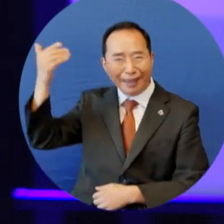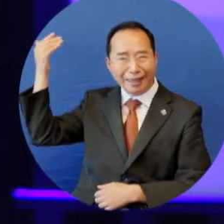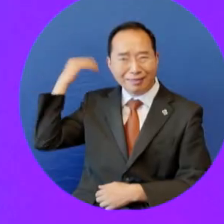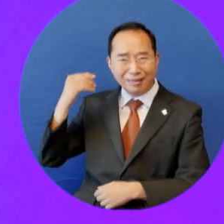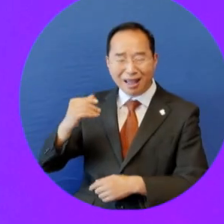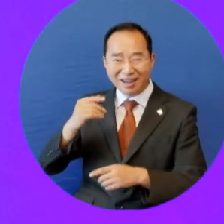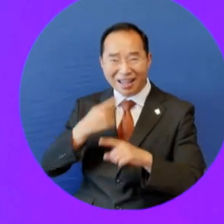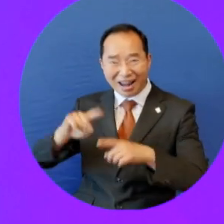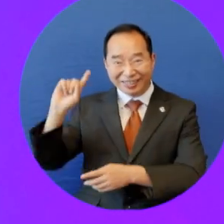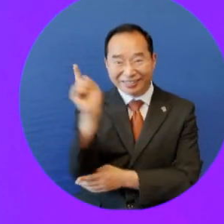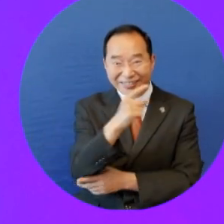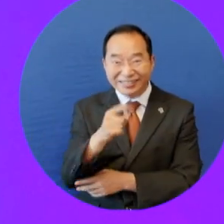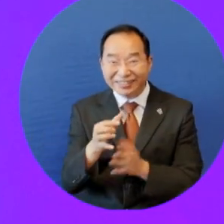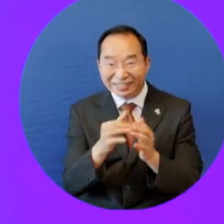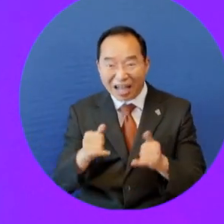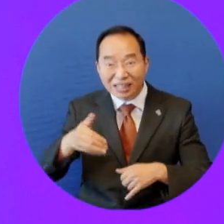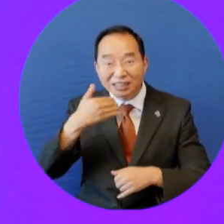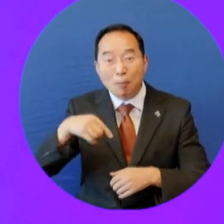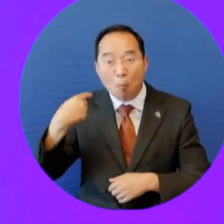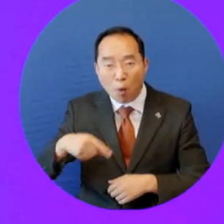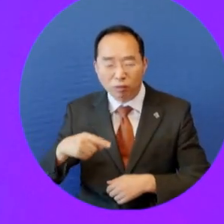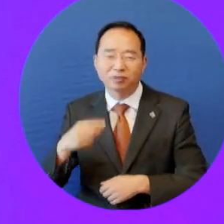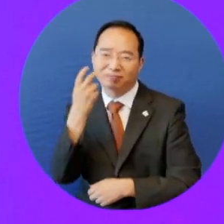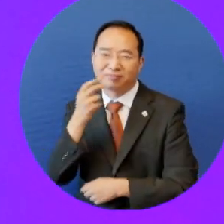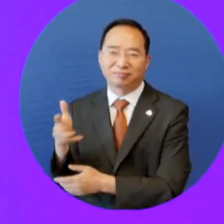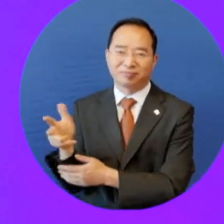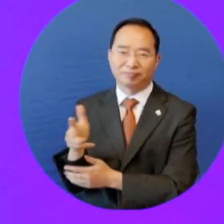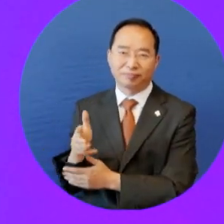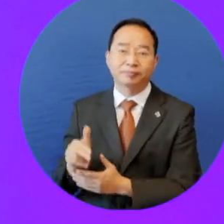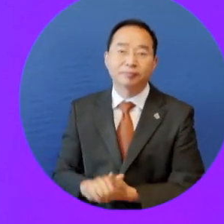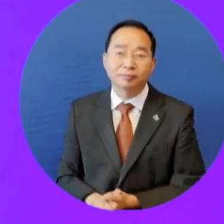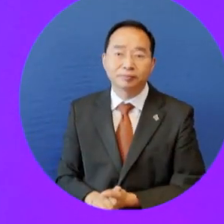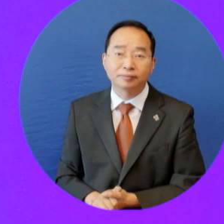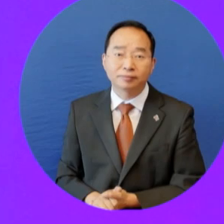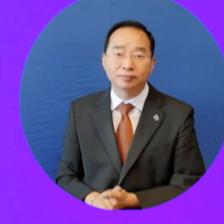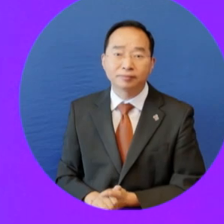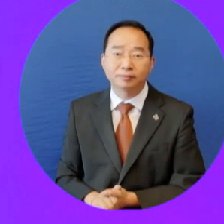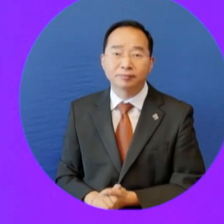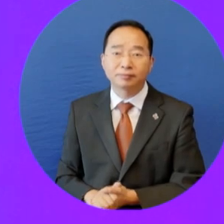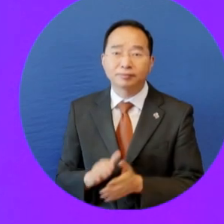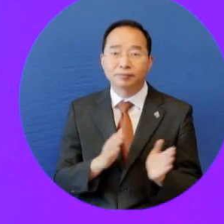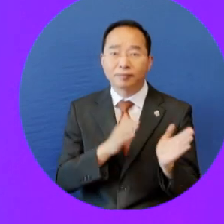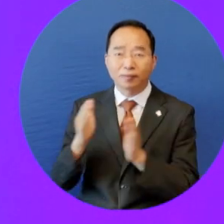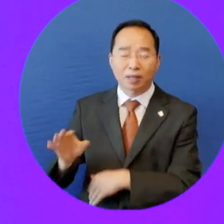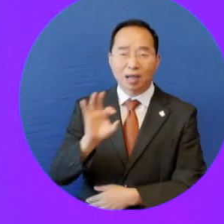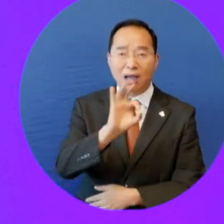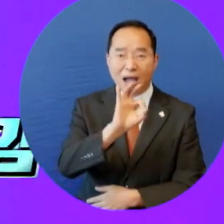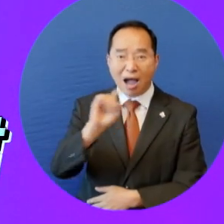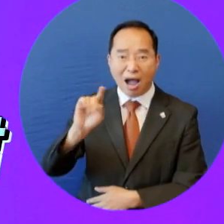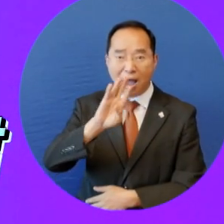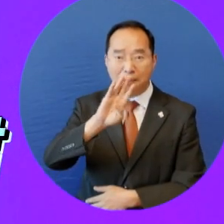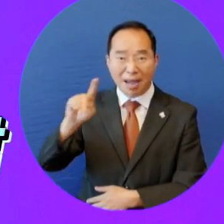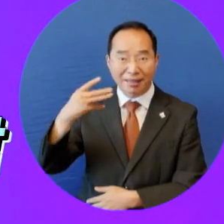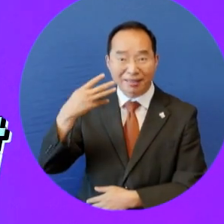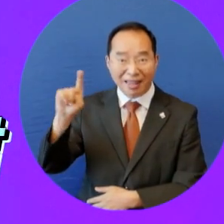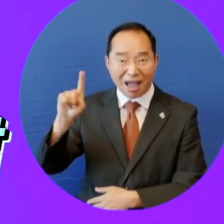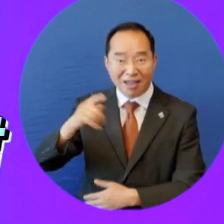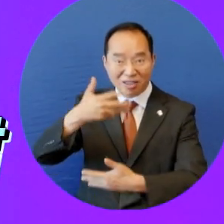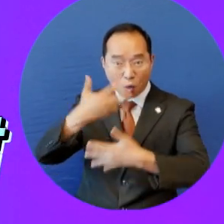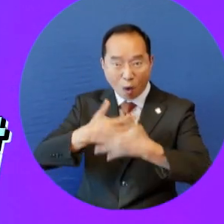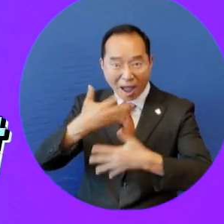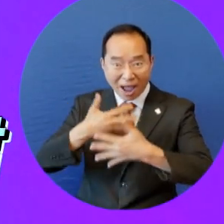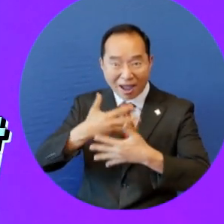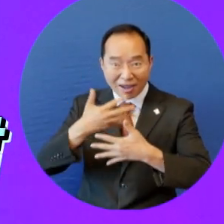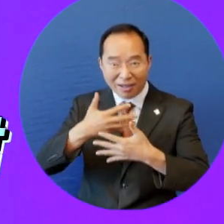있습니다. 제임스 카메론 감독 같은 경우는 아바타 영화를 실제로 열대우림에서 촬영을 했는데요. 열대우림에서